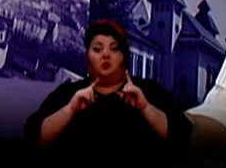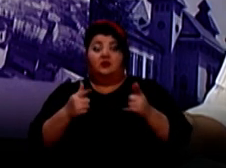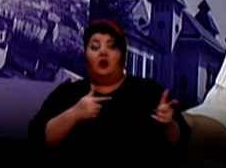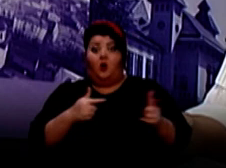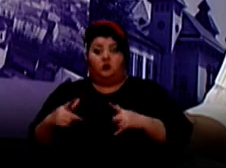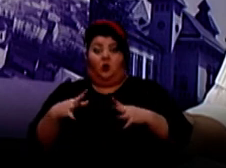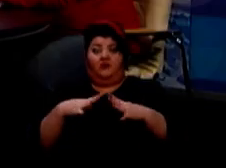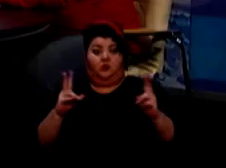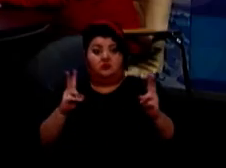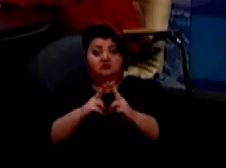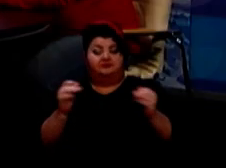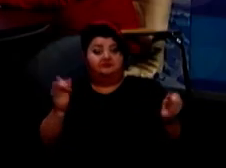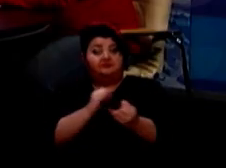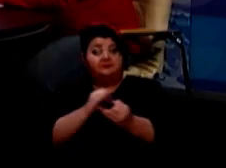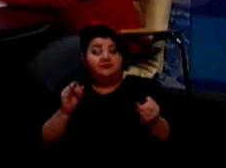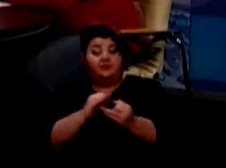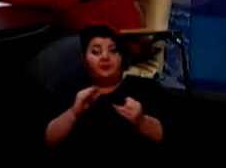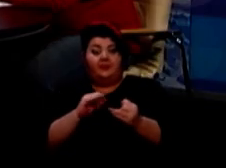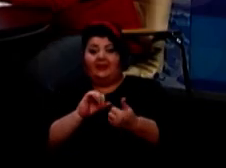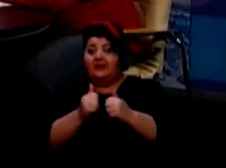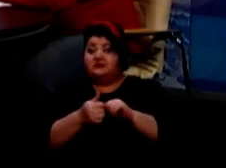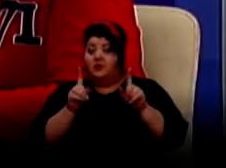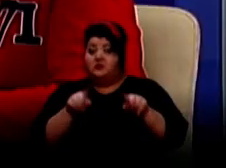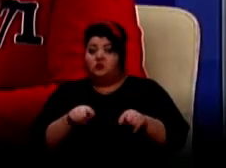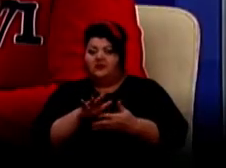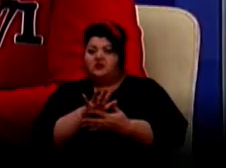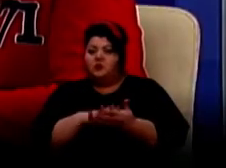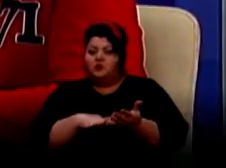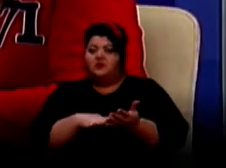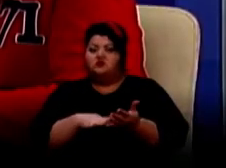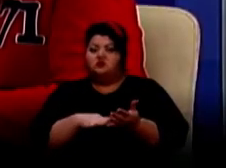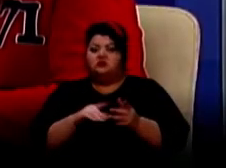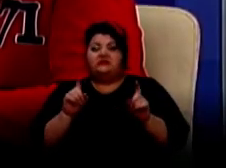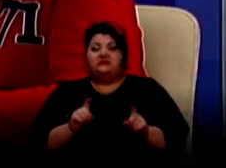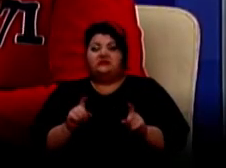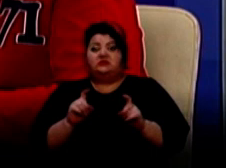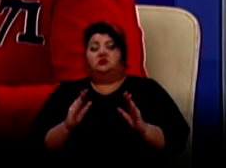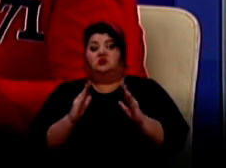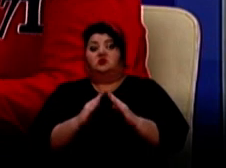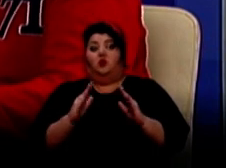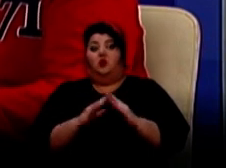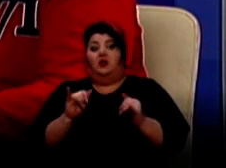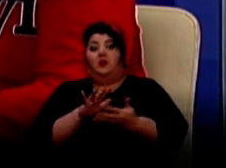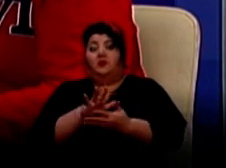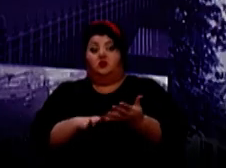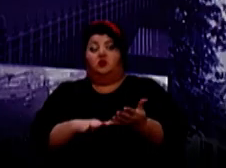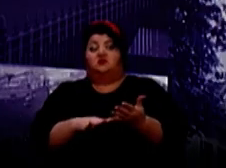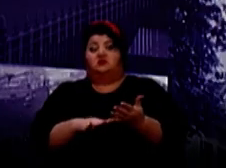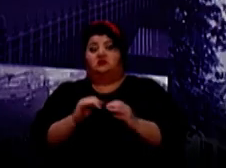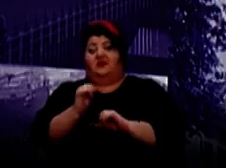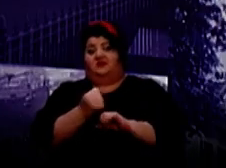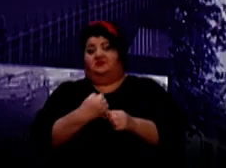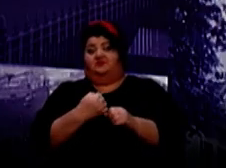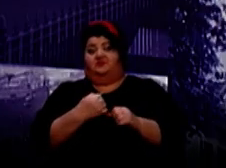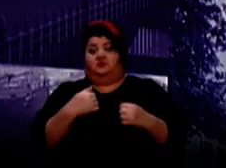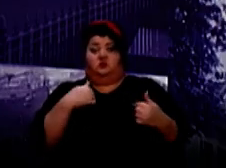ними дискутувати. Замість цього вони продовжують сидіти вдома і продовжують викручувати руки